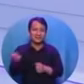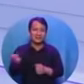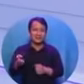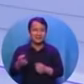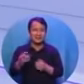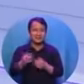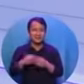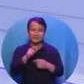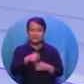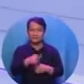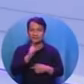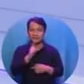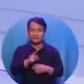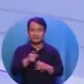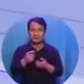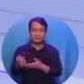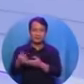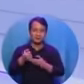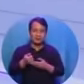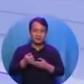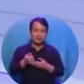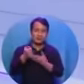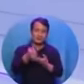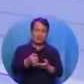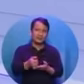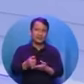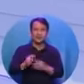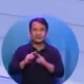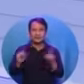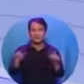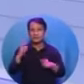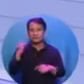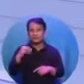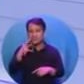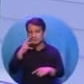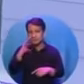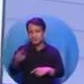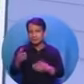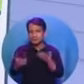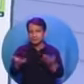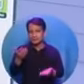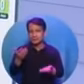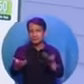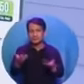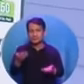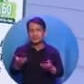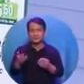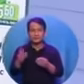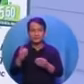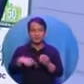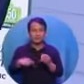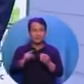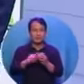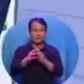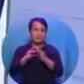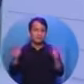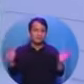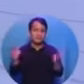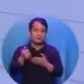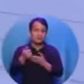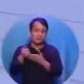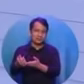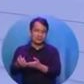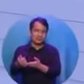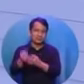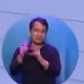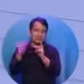although deserving talaga nila makatanggap ng tulong, kaya lang, hindi sila nanonood. Baka, meron talagang much deserving